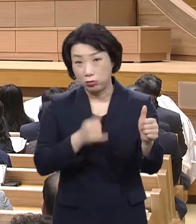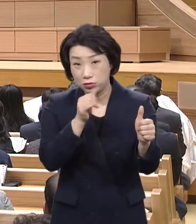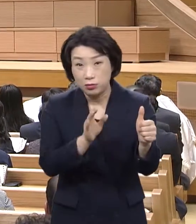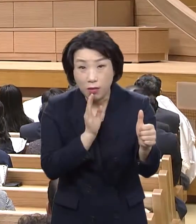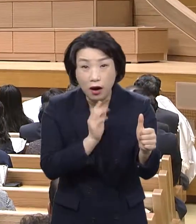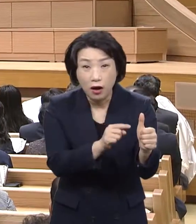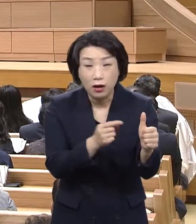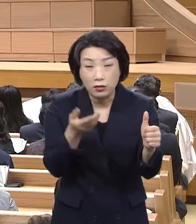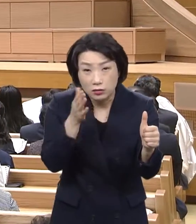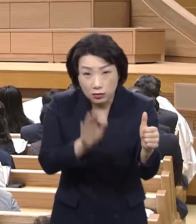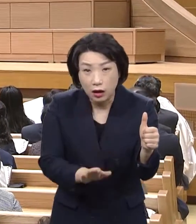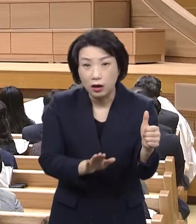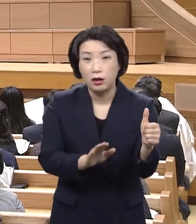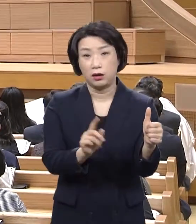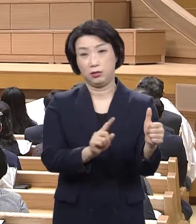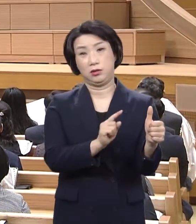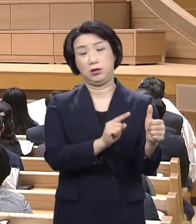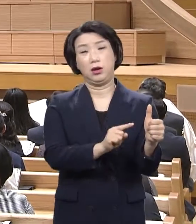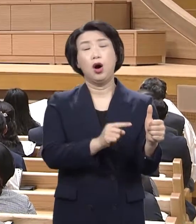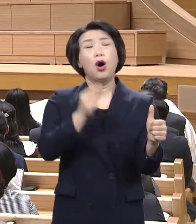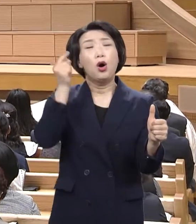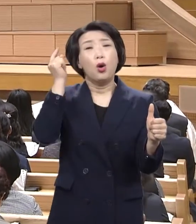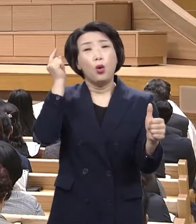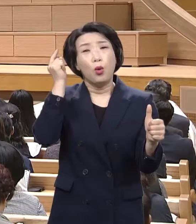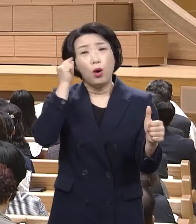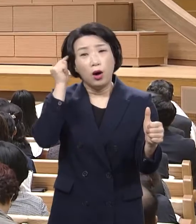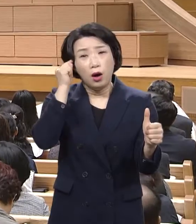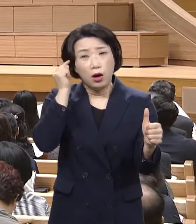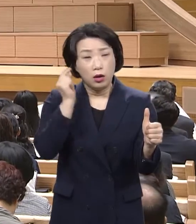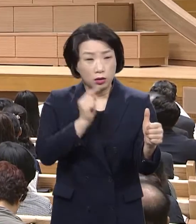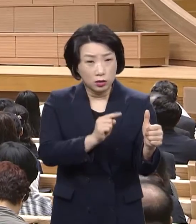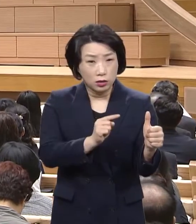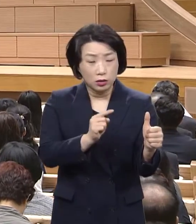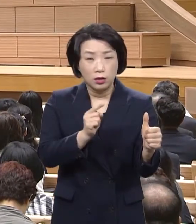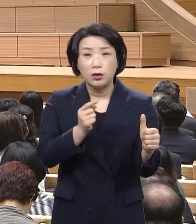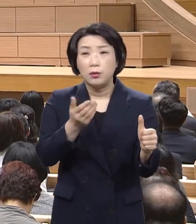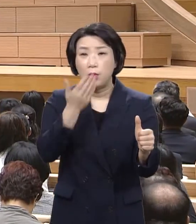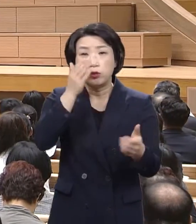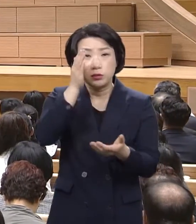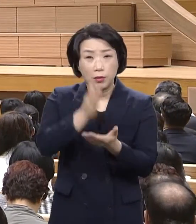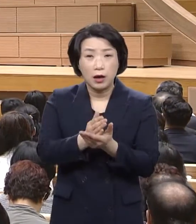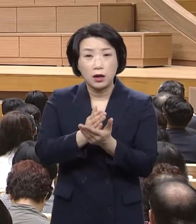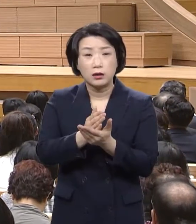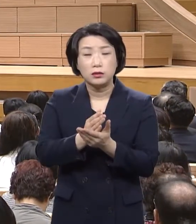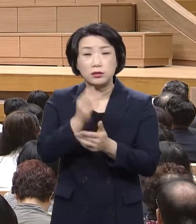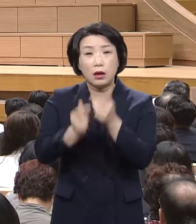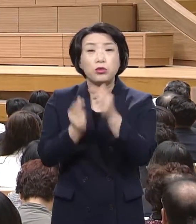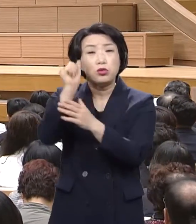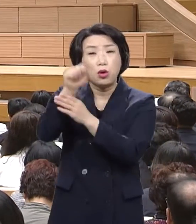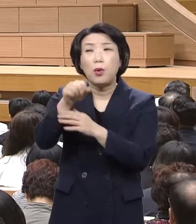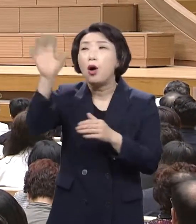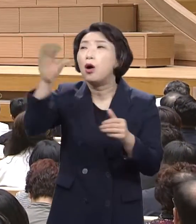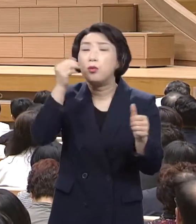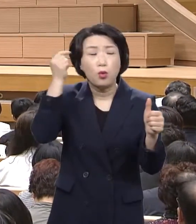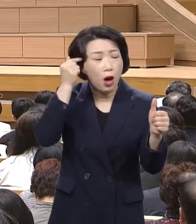다 아는데 왜 네가 먹지 말라는 실과를 먹었냐고 묻는